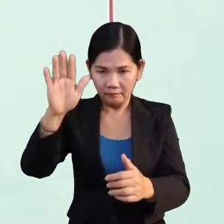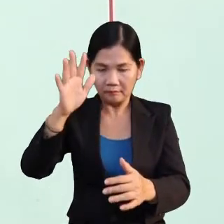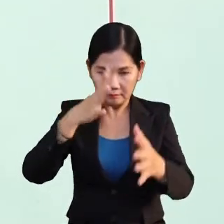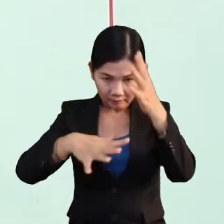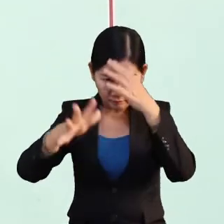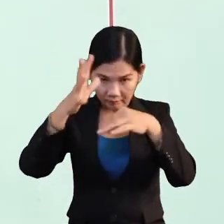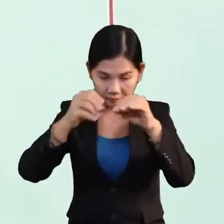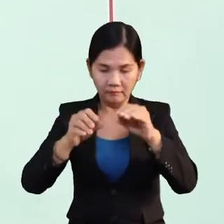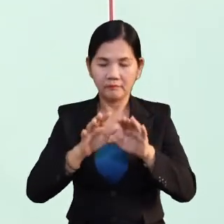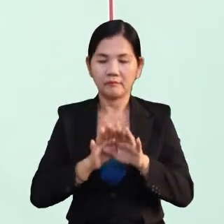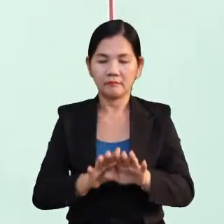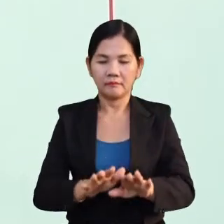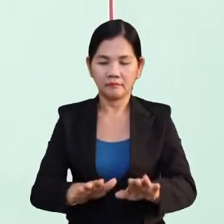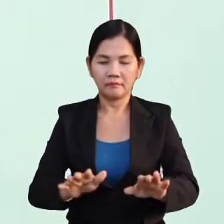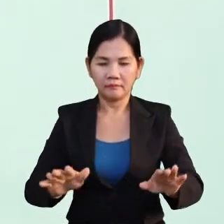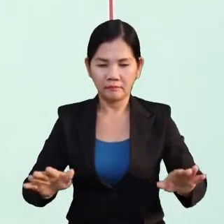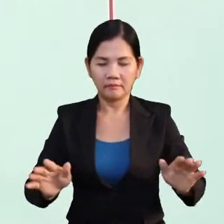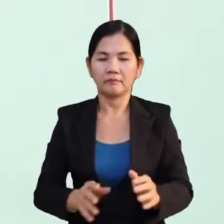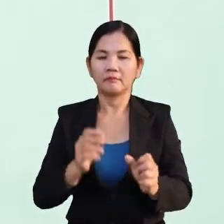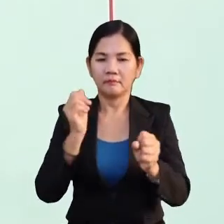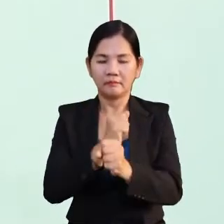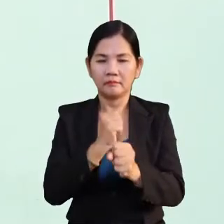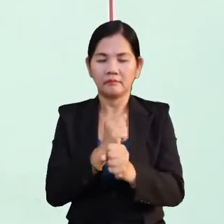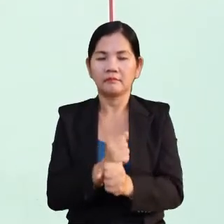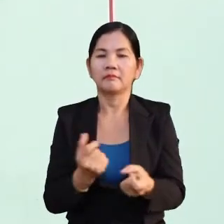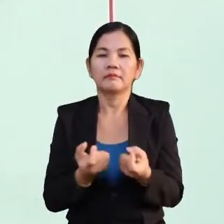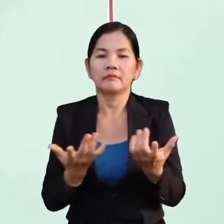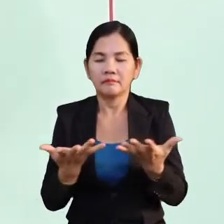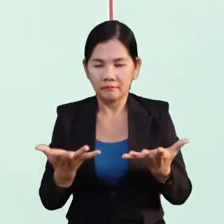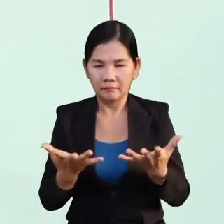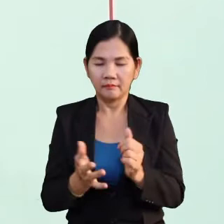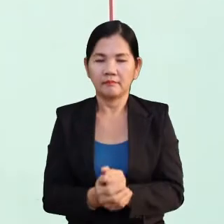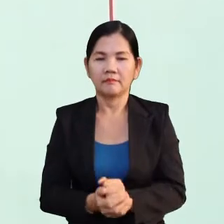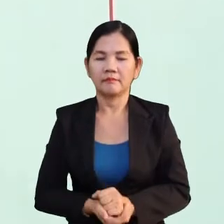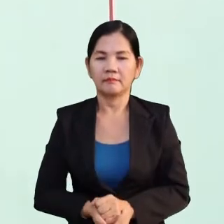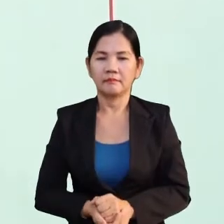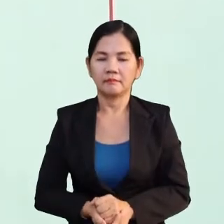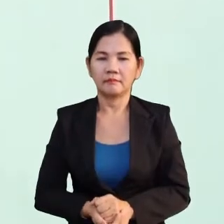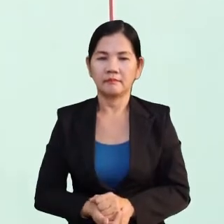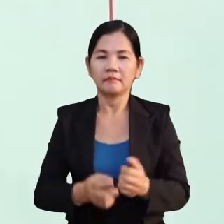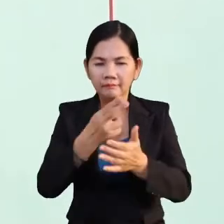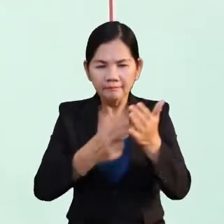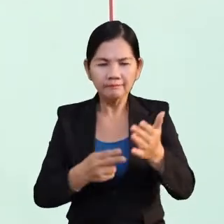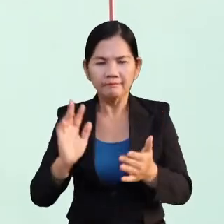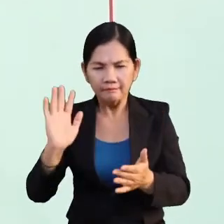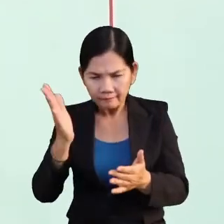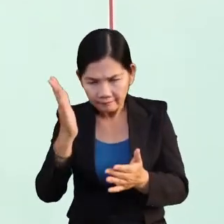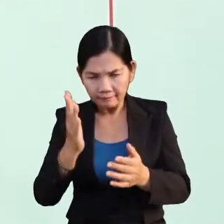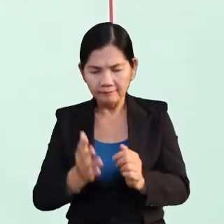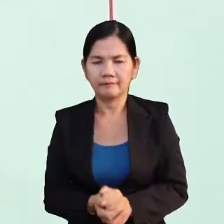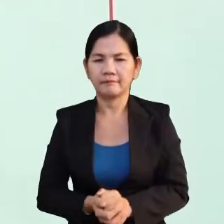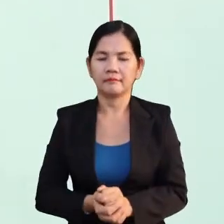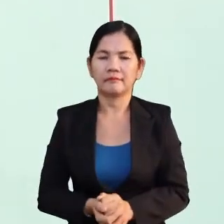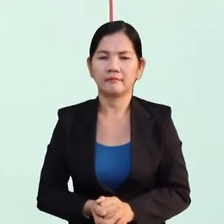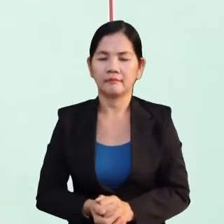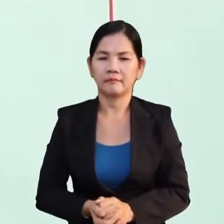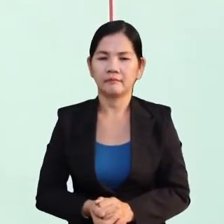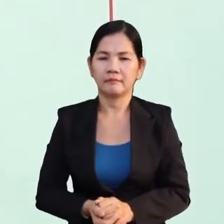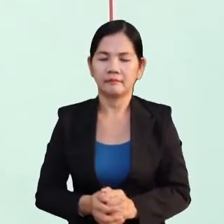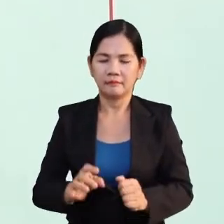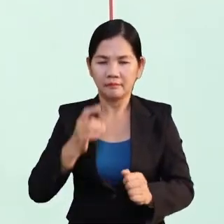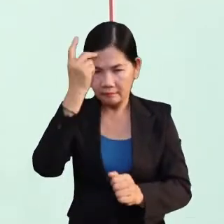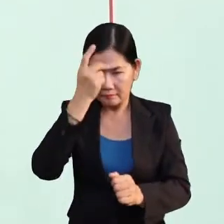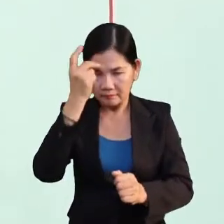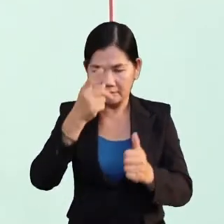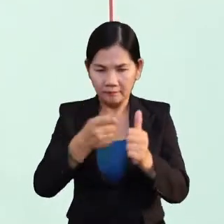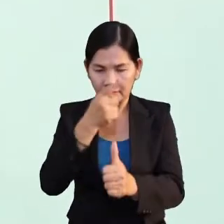សាលារៀនកូនត្រូវធ្វើអ្វីខ្លះចា៎ឥឡូវអ្នកគ្រូទុកពេលឲ្យកូនគិតបន្តិចតើមុ